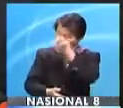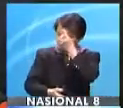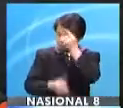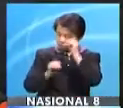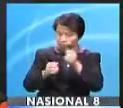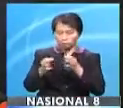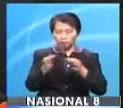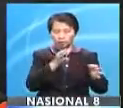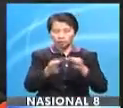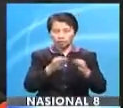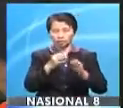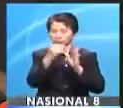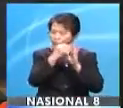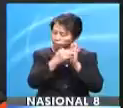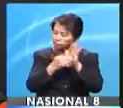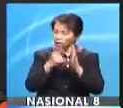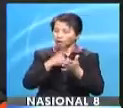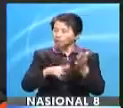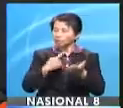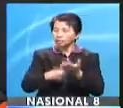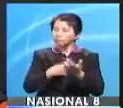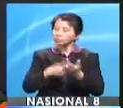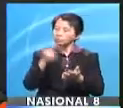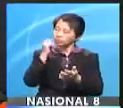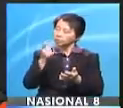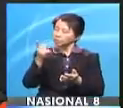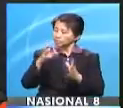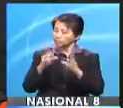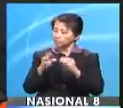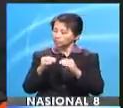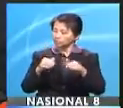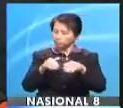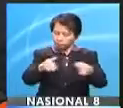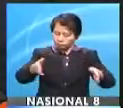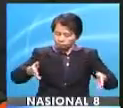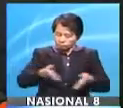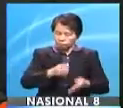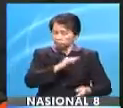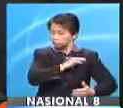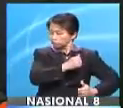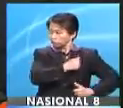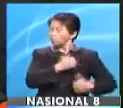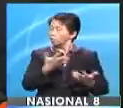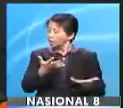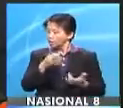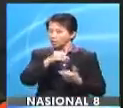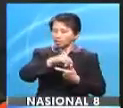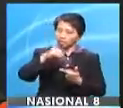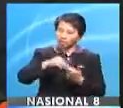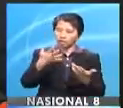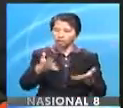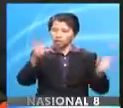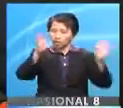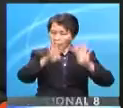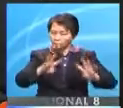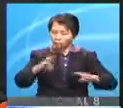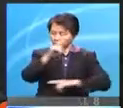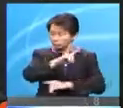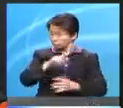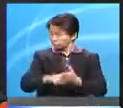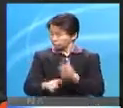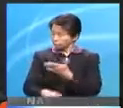sedikit tentang intipati dan juga apa yang dibincangkan dalam mesyuarat pemukiman menteri-menteri pertahanan ASEAN atau ASEAN Retreat pada hari